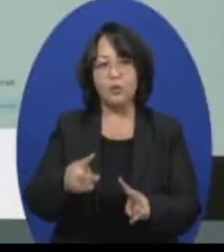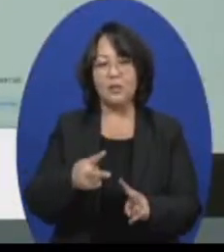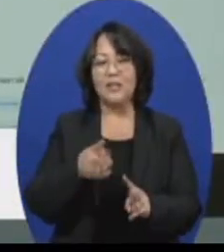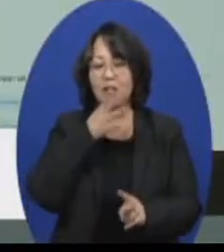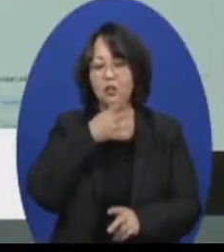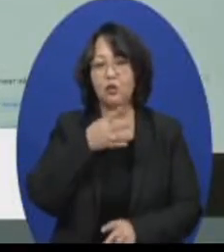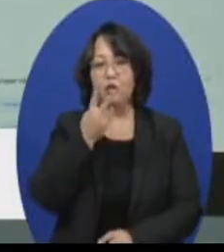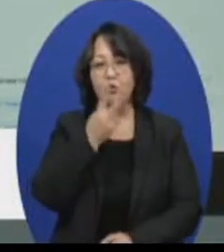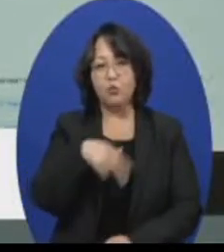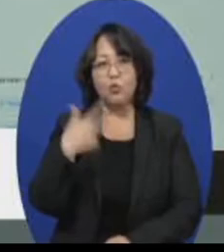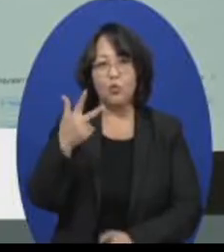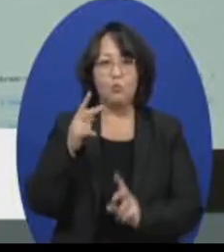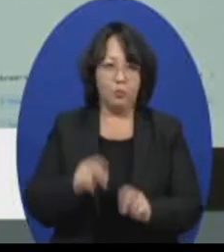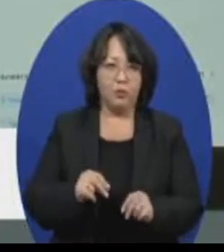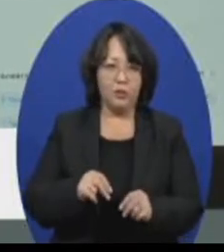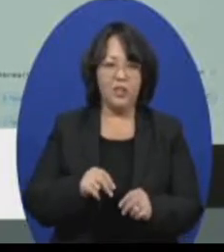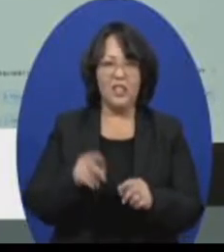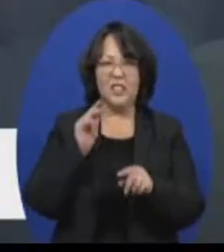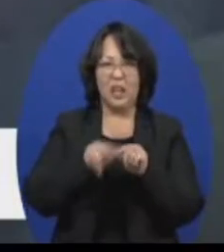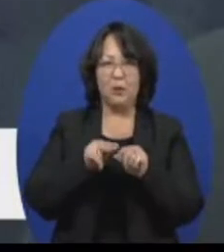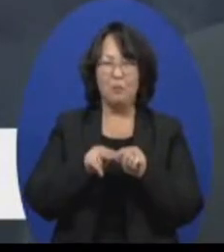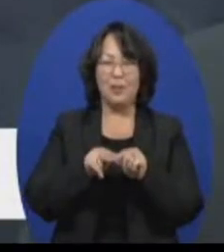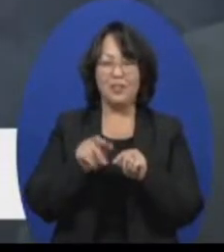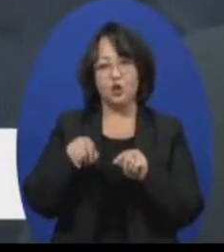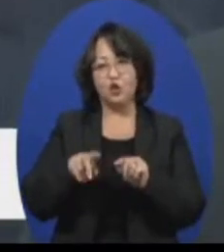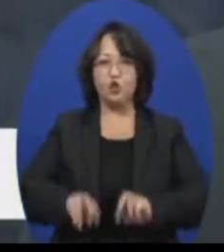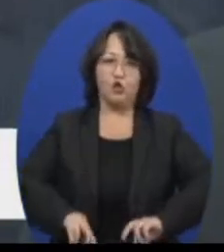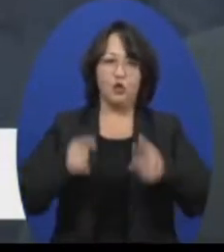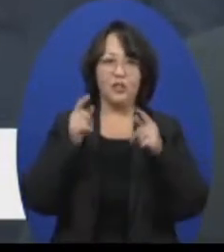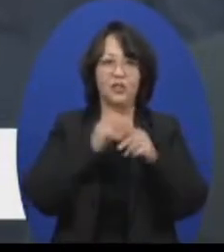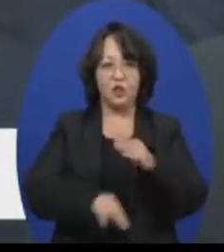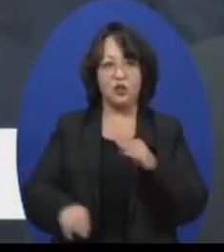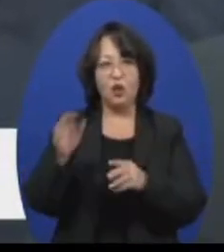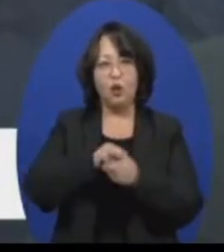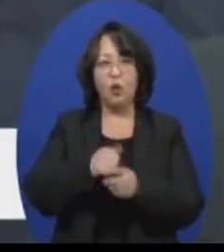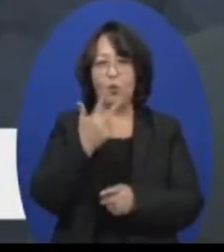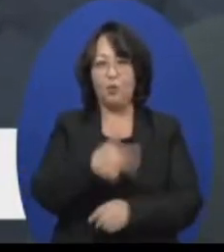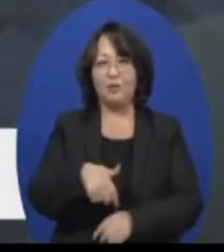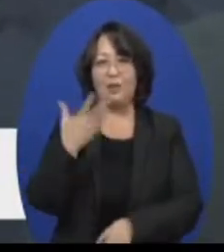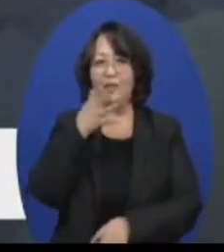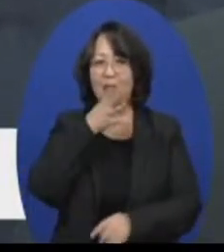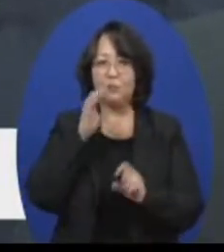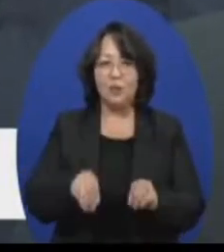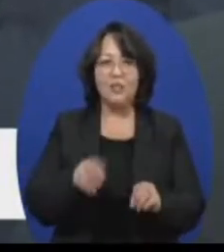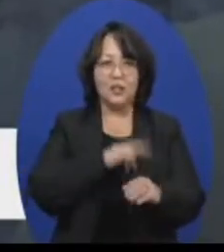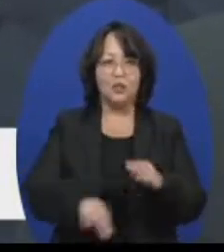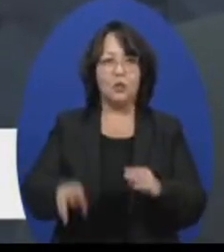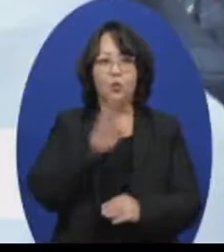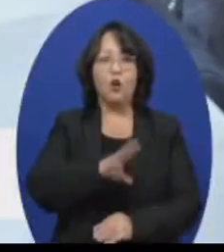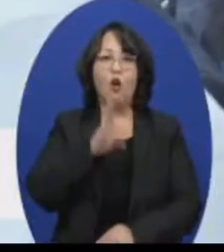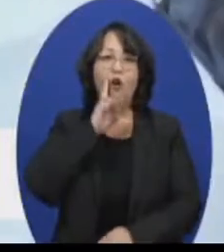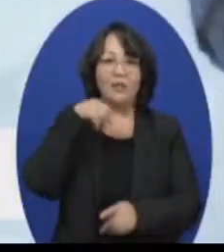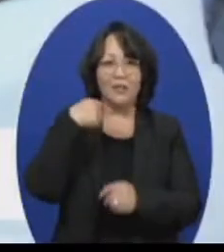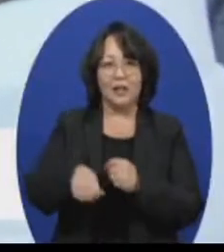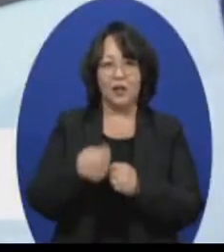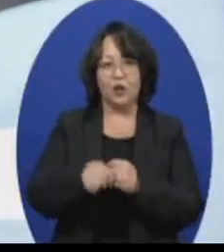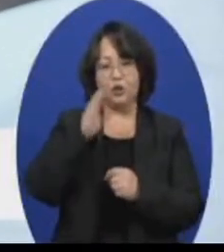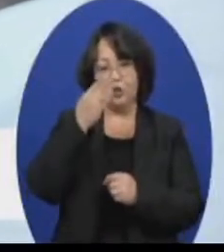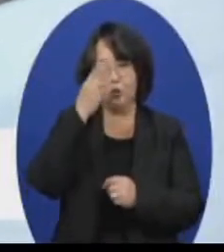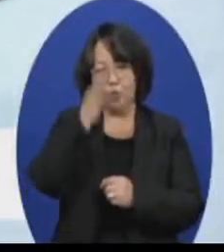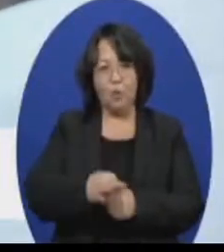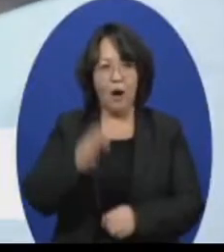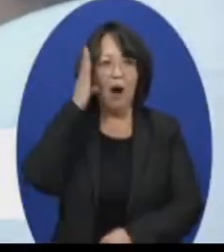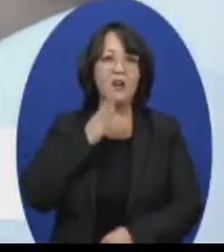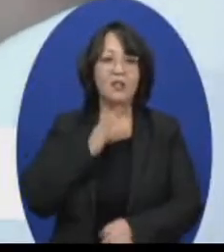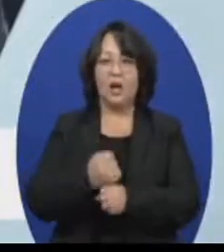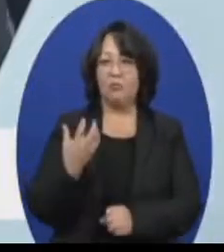насыг 2-3 болгон тавигдах шаардлагыг өөрчилнө. Цэцэрлэгт хамрагдах насыг 3-5 болгож, цэцэрлэгийн хүүхдийн хоолны зардлын тодорхой хэсгийг